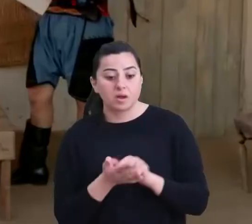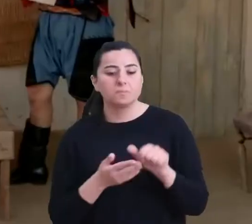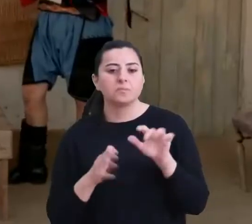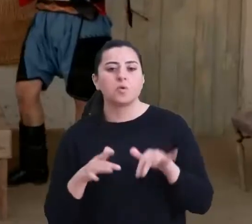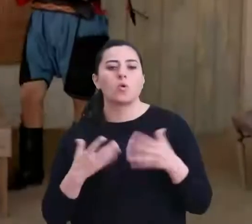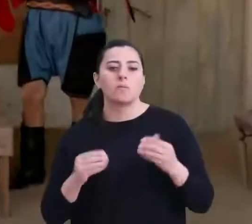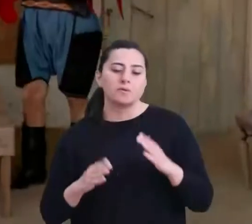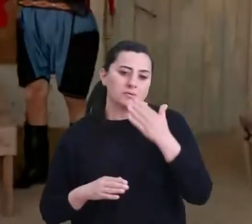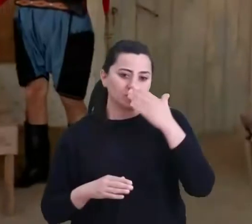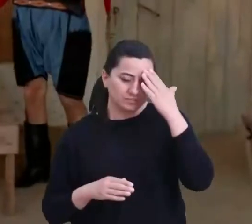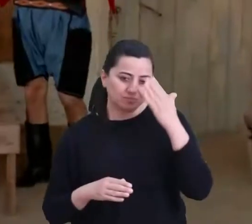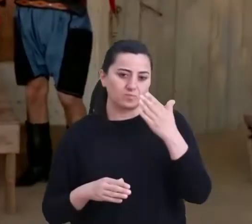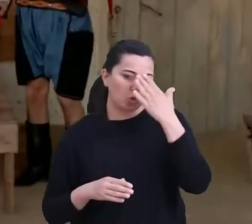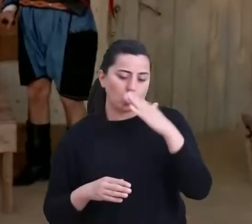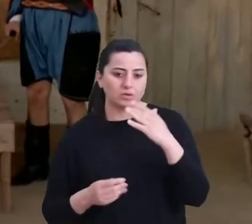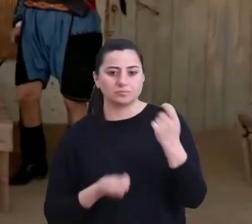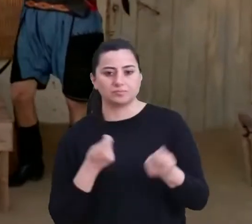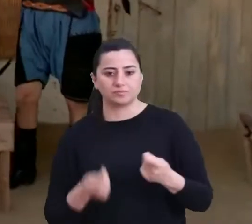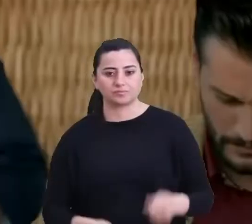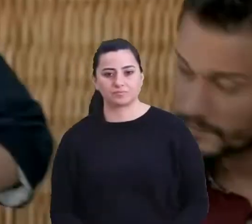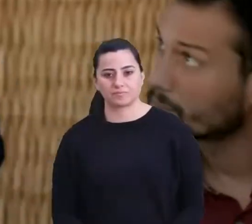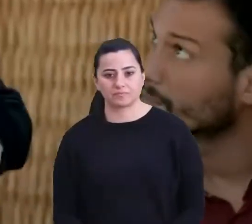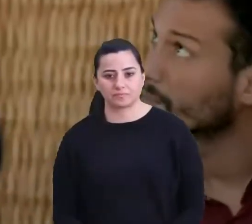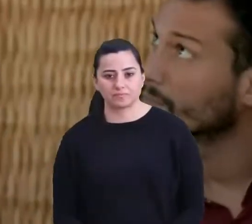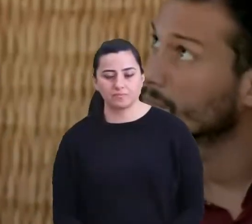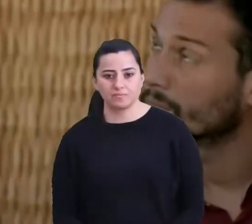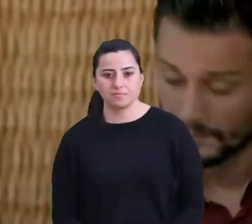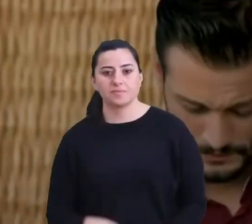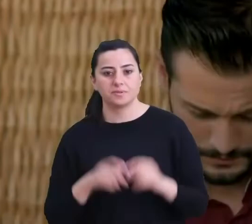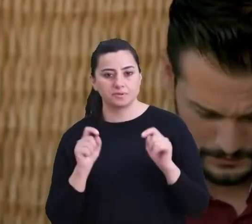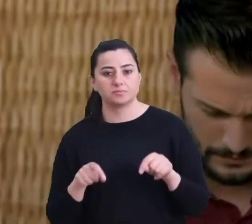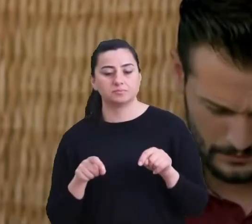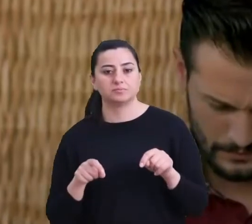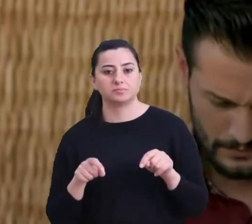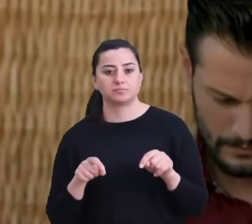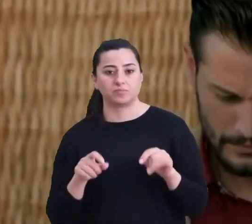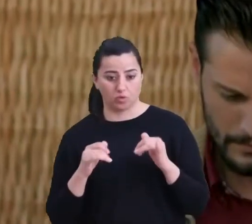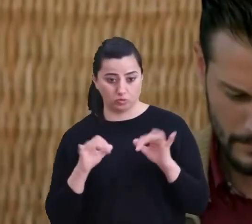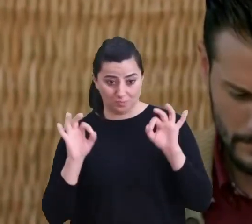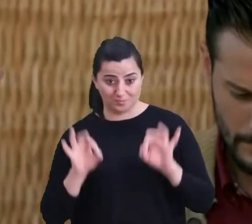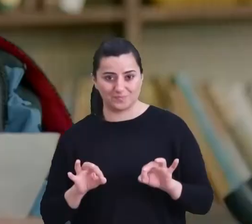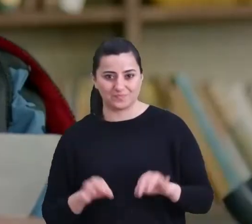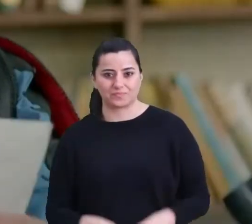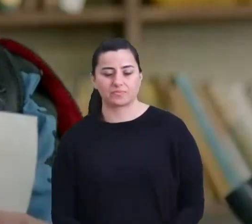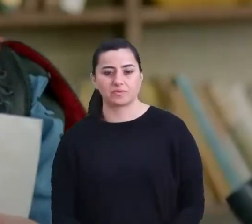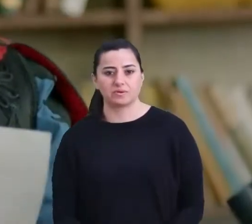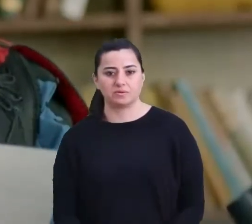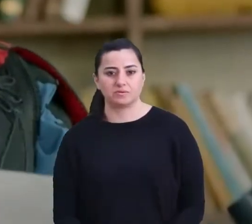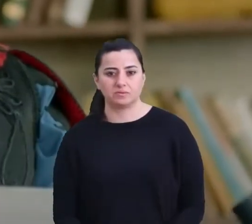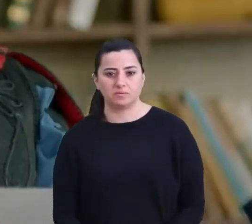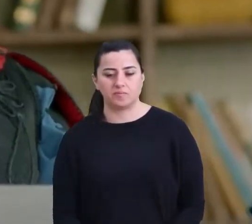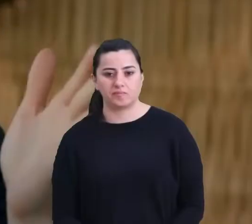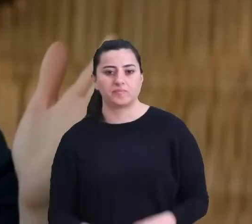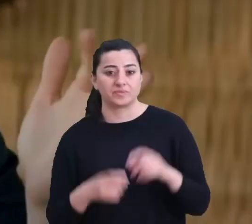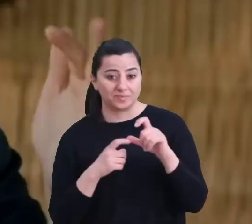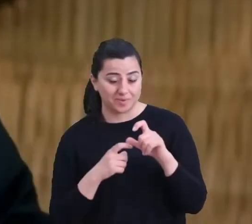tabii ama artık doğaçlama götüreceğiz işi. Kağıtları dağıttı. Şimdi oyuna şöyle başlarız diye düşündüm.